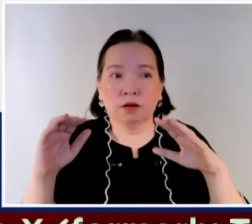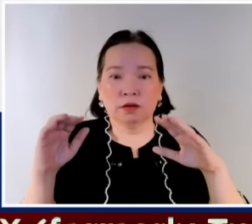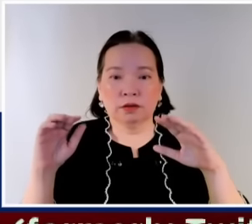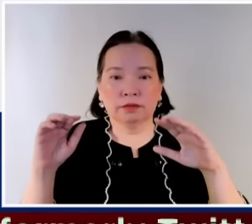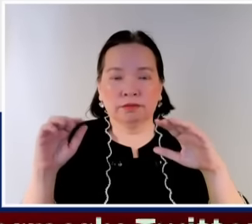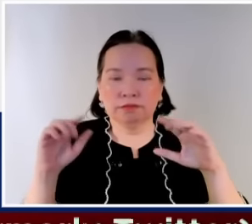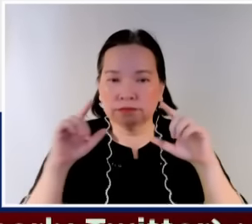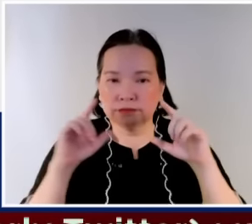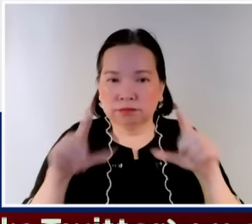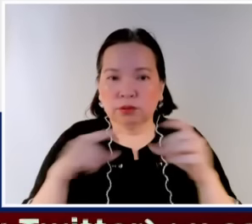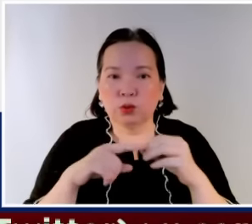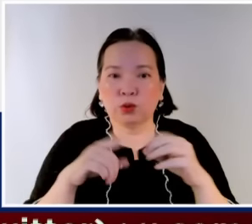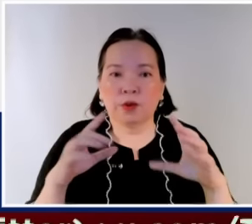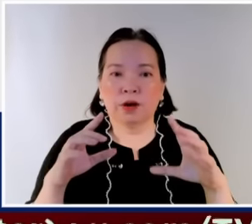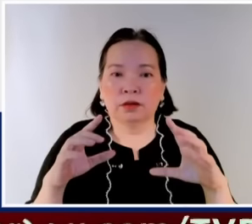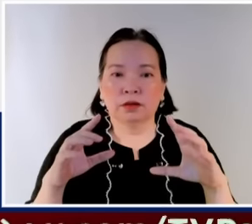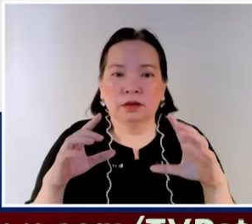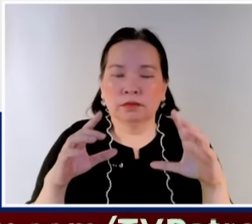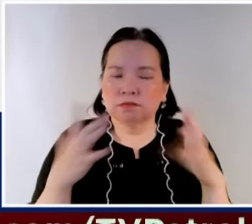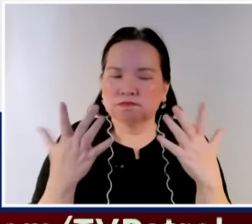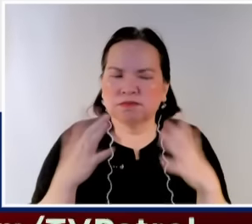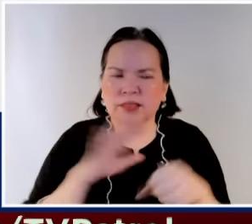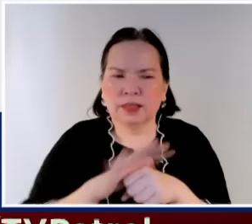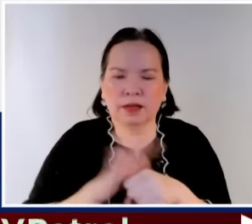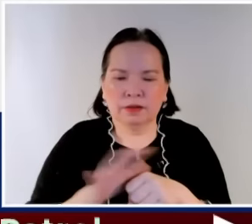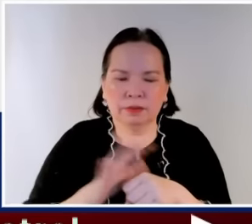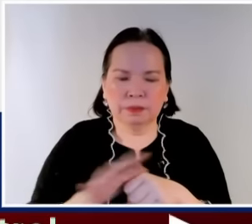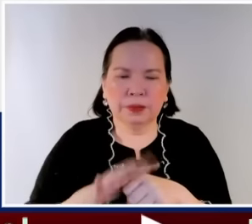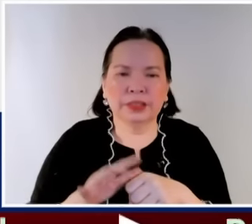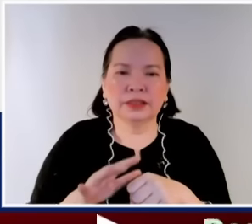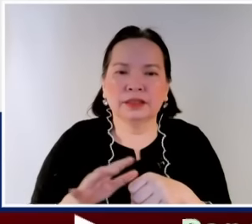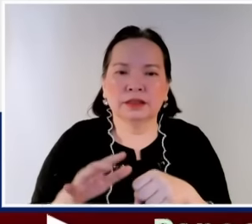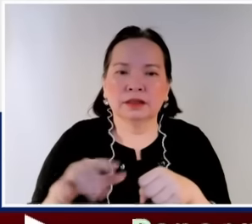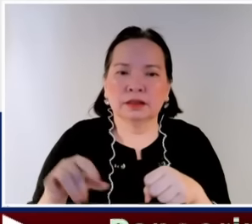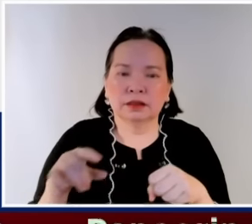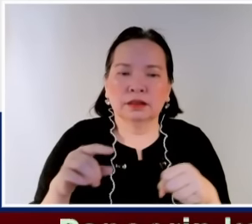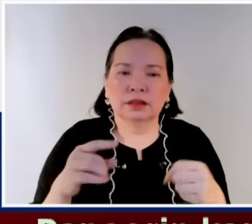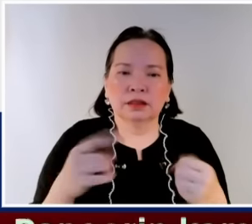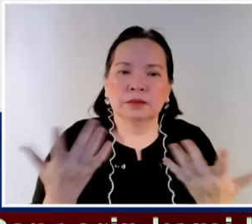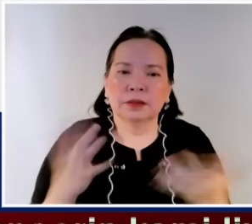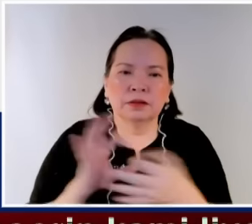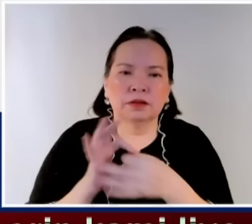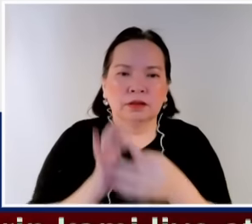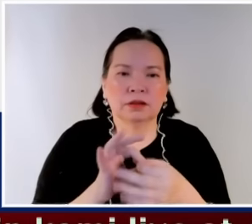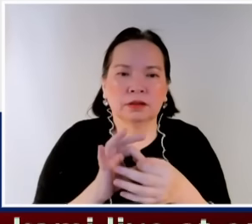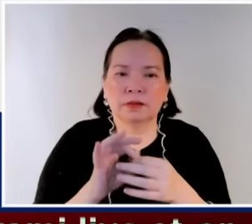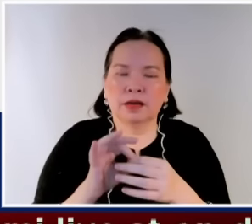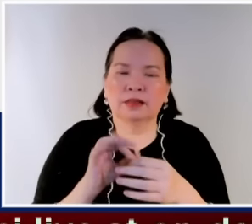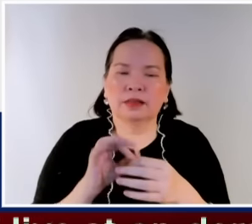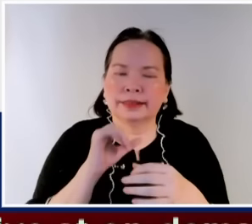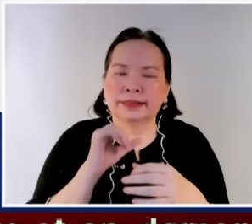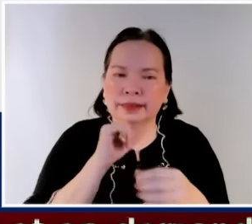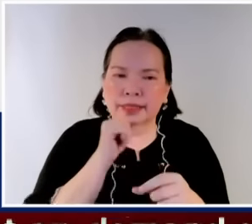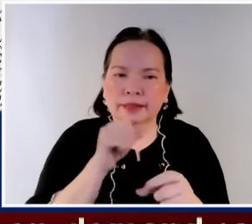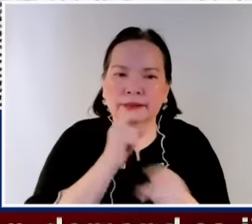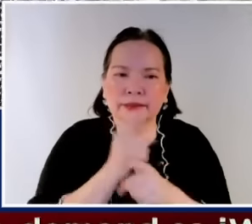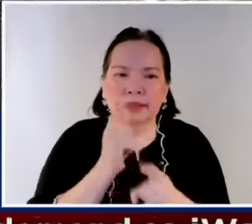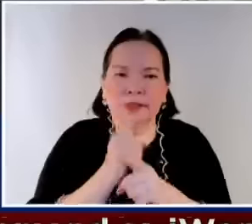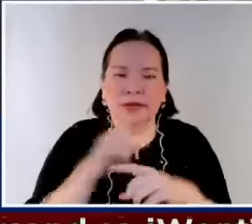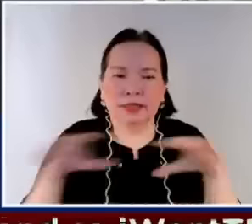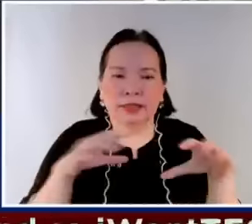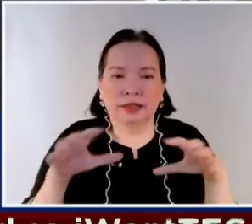akusado ay sapat para paniwalaan na maaaring may kaugnayan sa mga ilegal na aktibidad at krimen ang mga bank